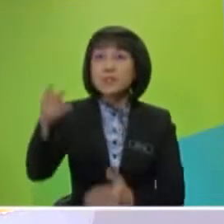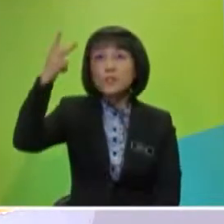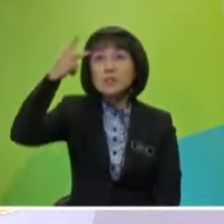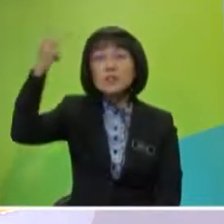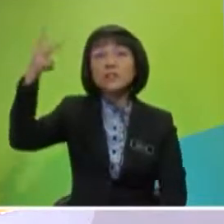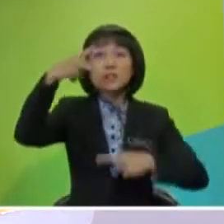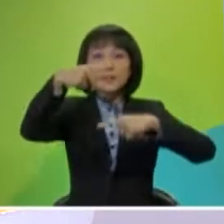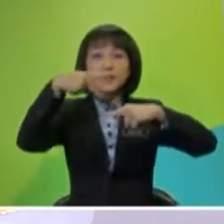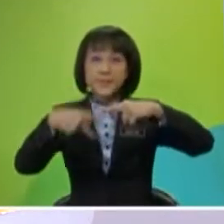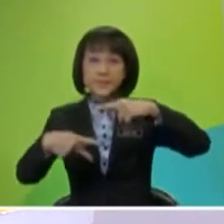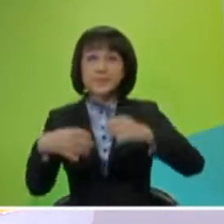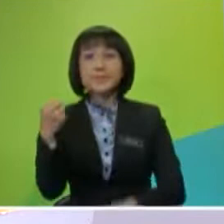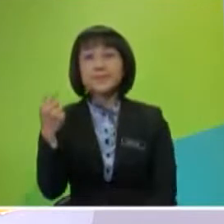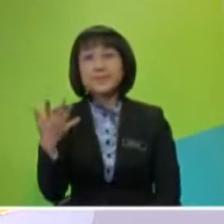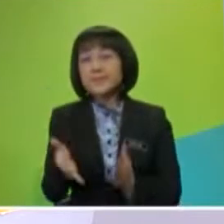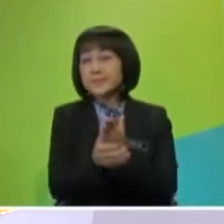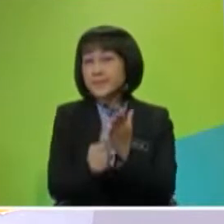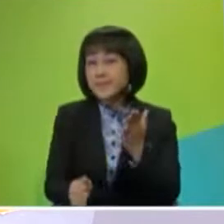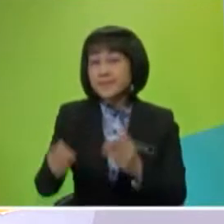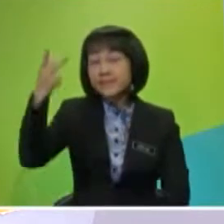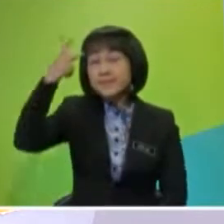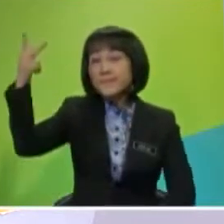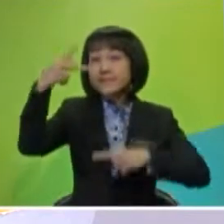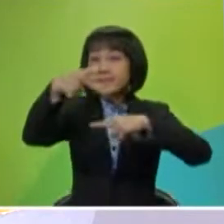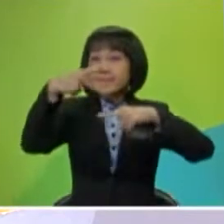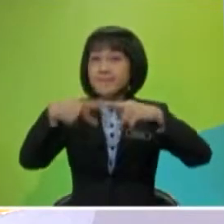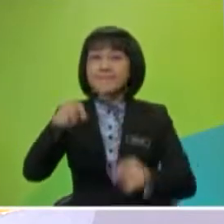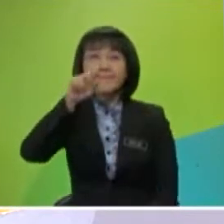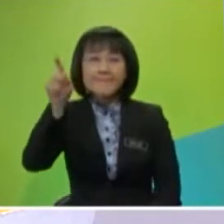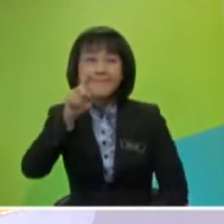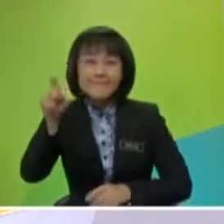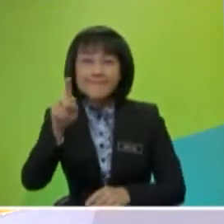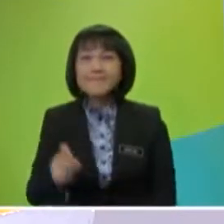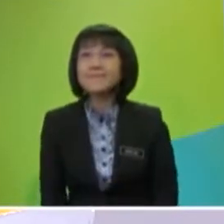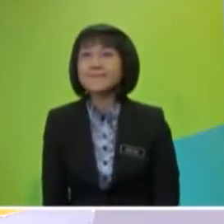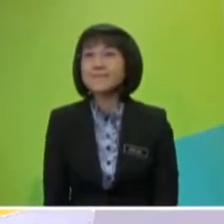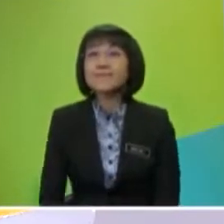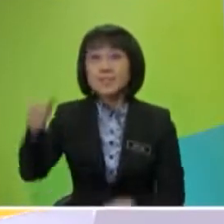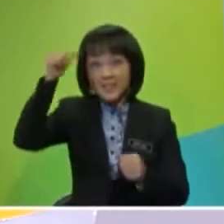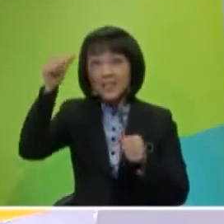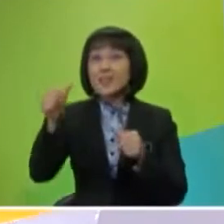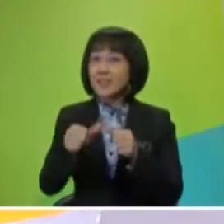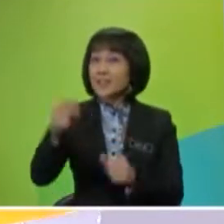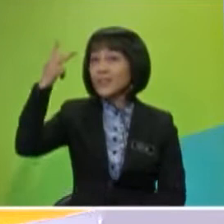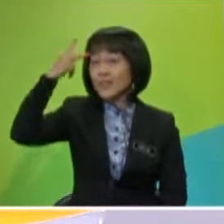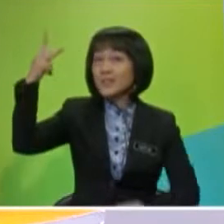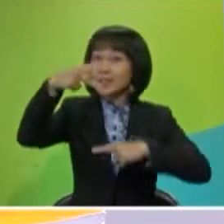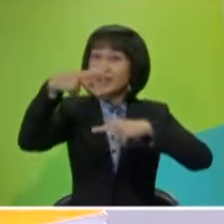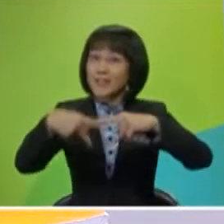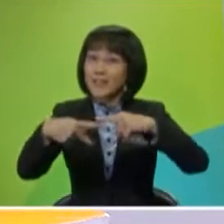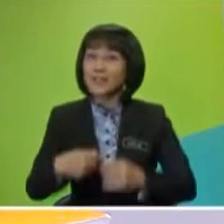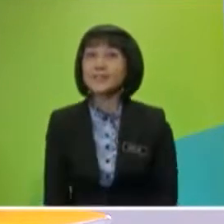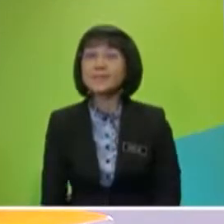pecahan. Okey, beberapa kemahiran dalam konsep pecahan. Okey, kita nak tanya dulu murid-murid saya ni dulu Mira. Mereka ingat ke tidak tentang konsep pecahan?